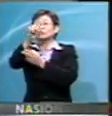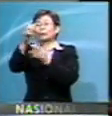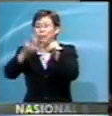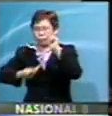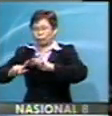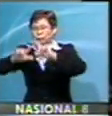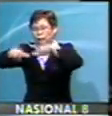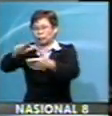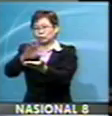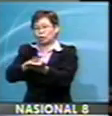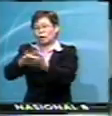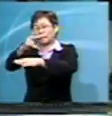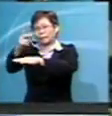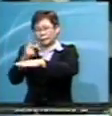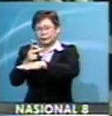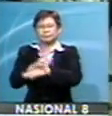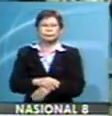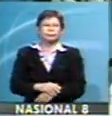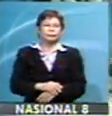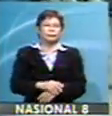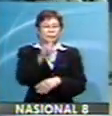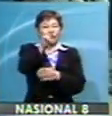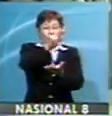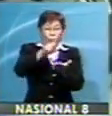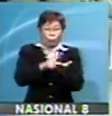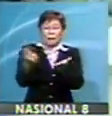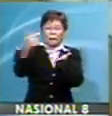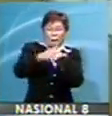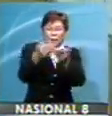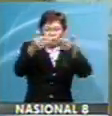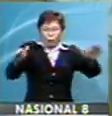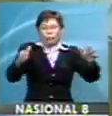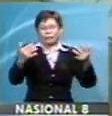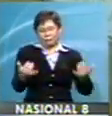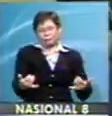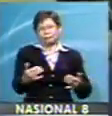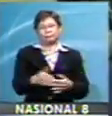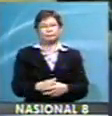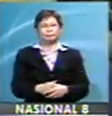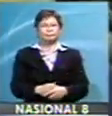penduduk berada di sekolah kebangsaan hulu bernam sebuah lagi pusat pemindahan dibuka setakat